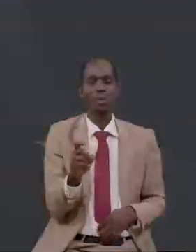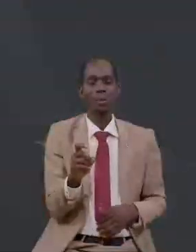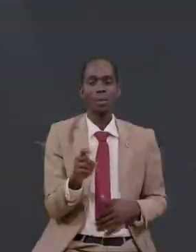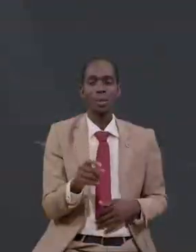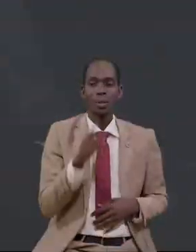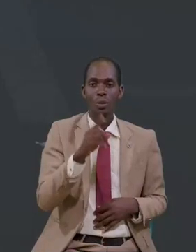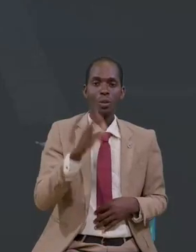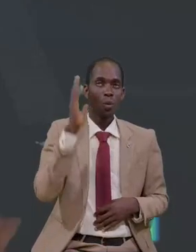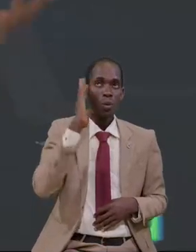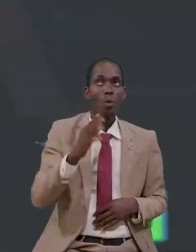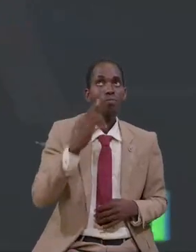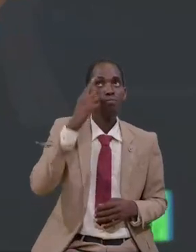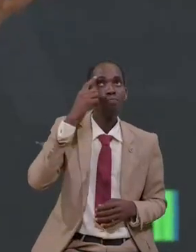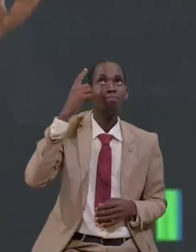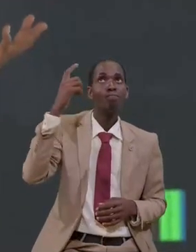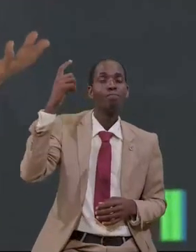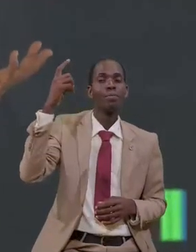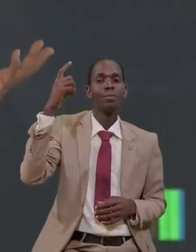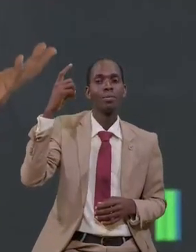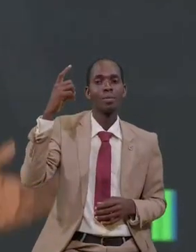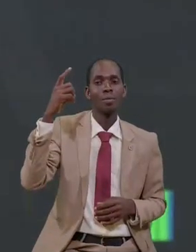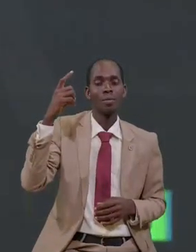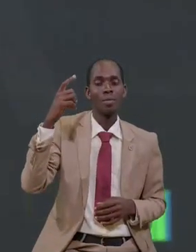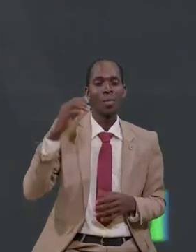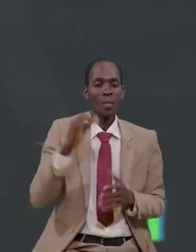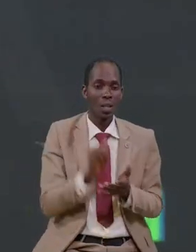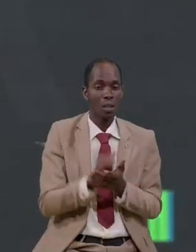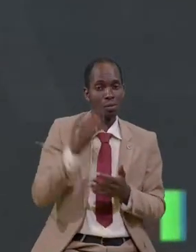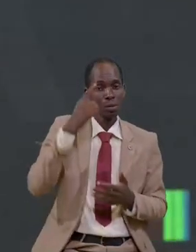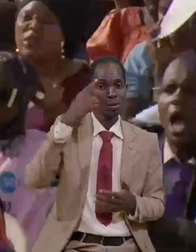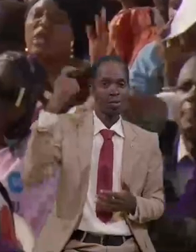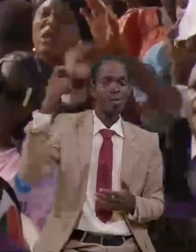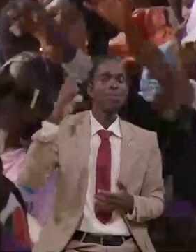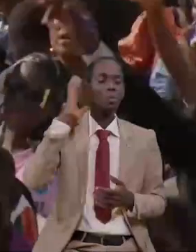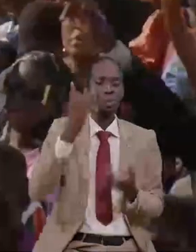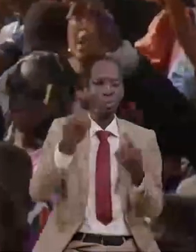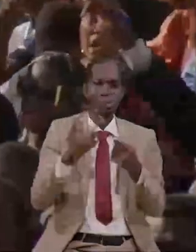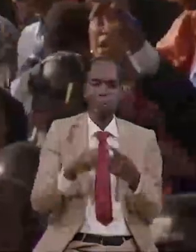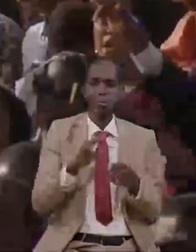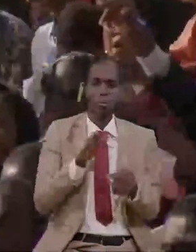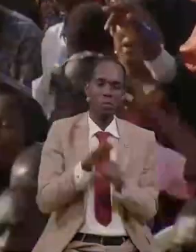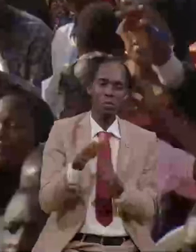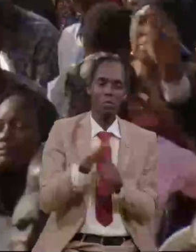Tu seras destiné. Cette destinée sera accomplie.